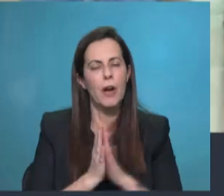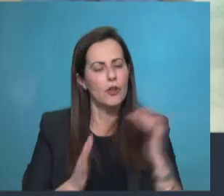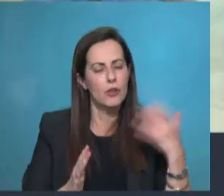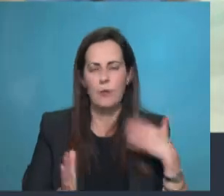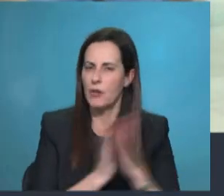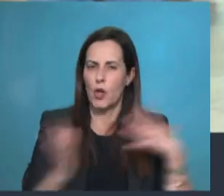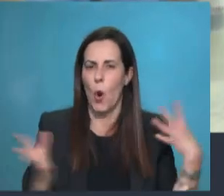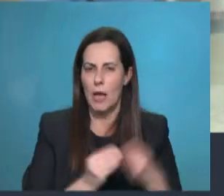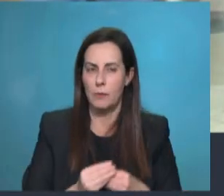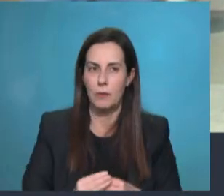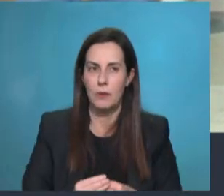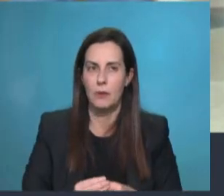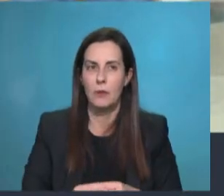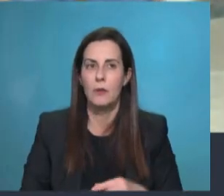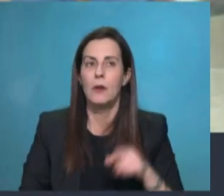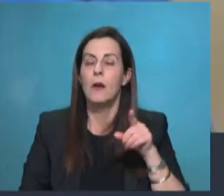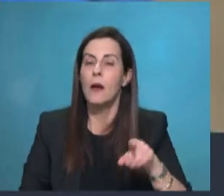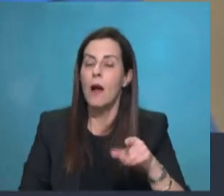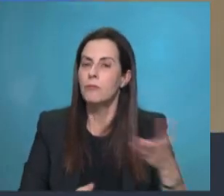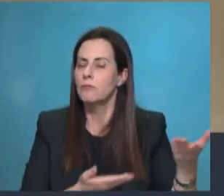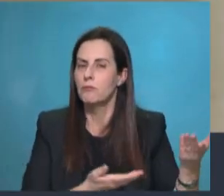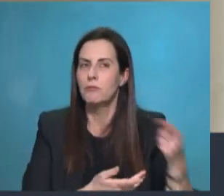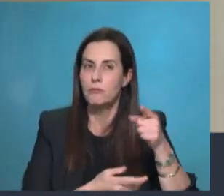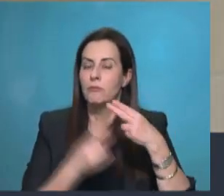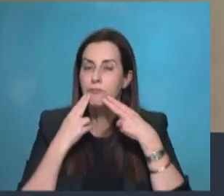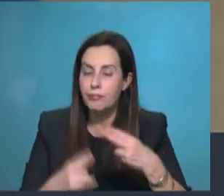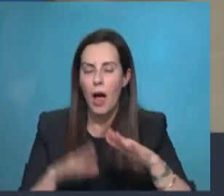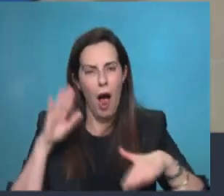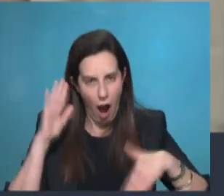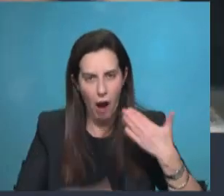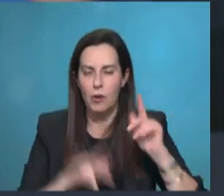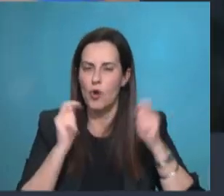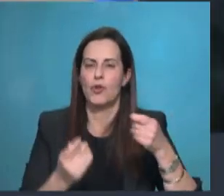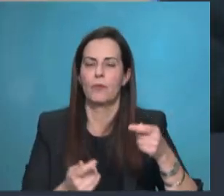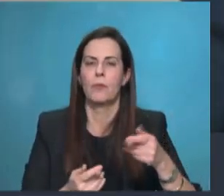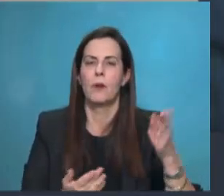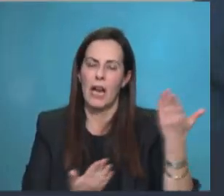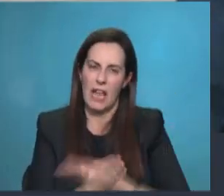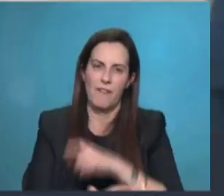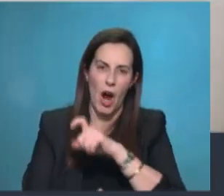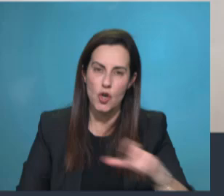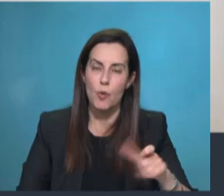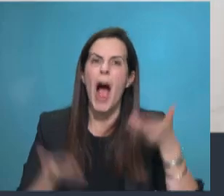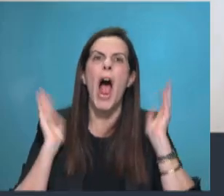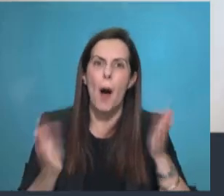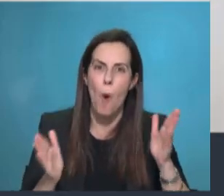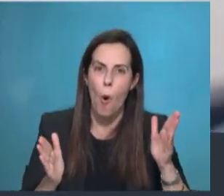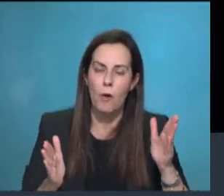הדרך. כאן וברדיצ'ב הוזמנו היום לשימוע, לאחריו ככל הנראה יוגש נגדם כתב האישום החמור